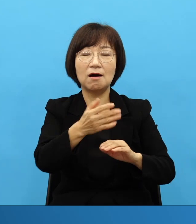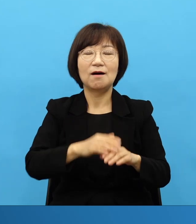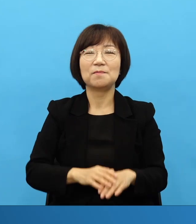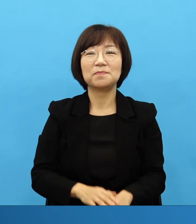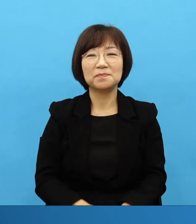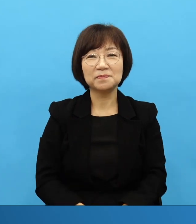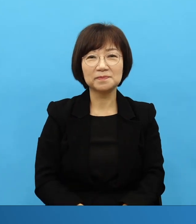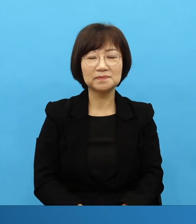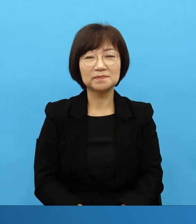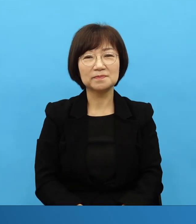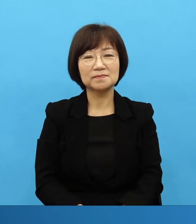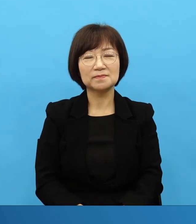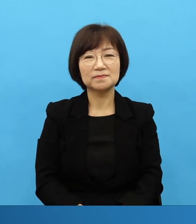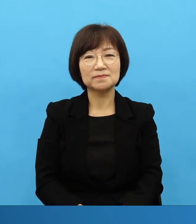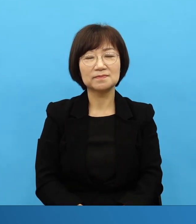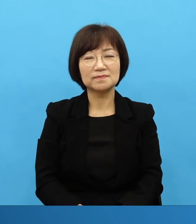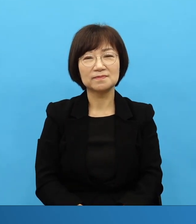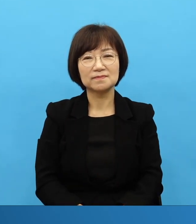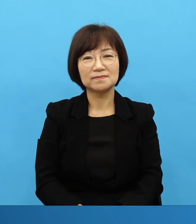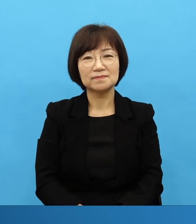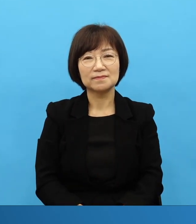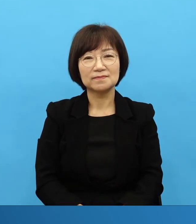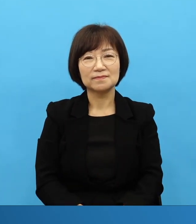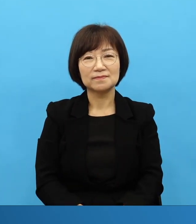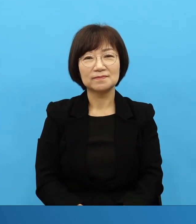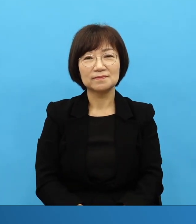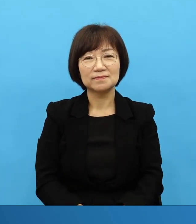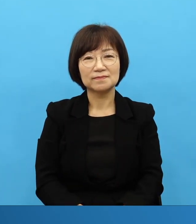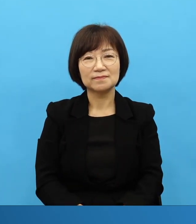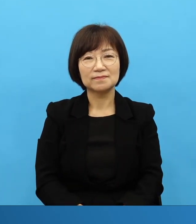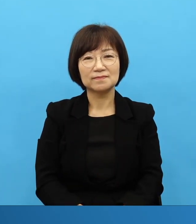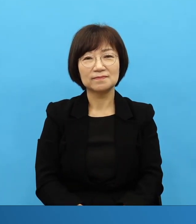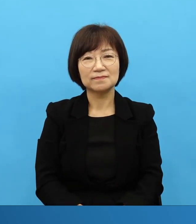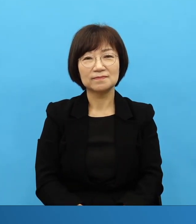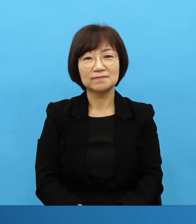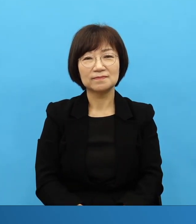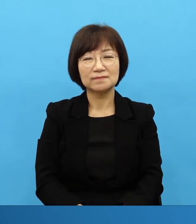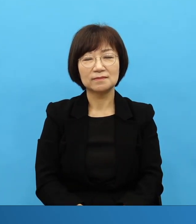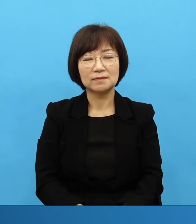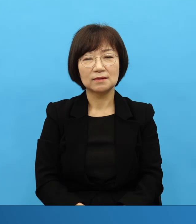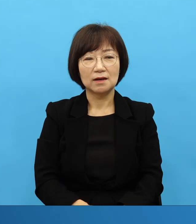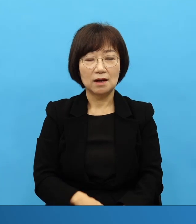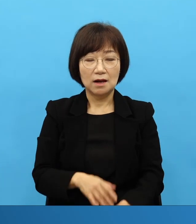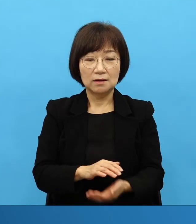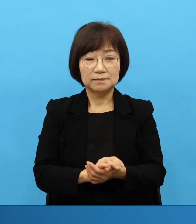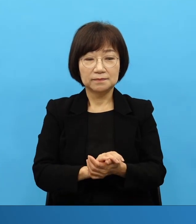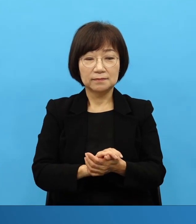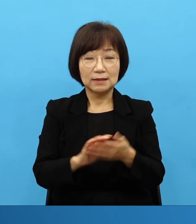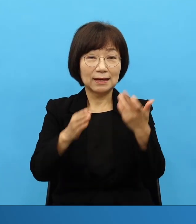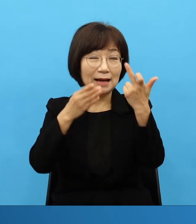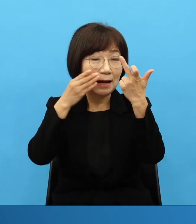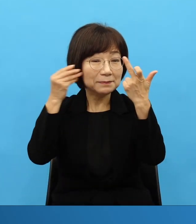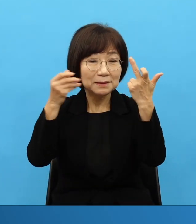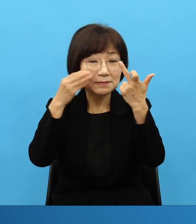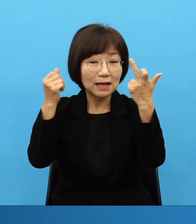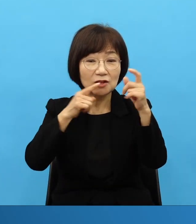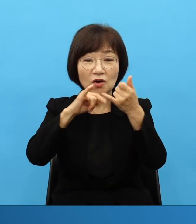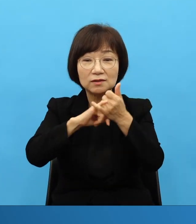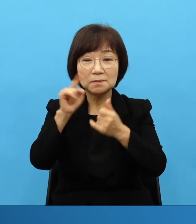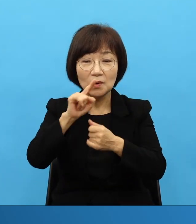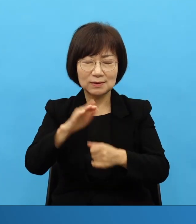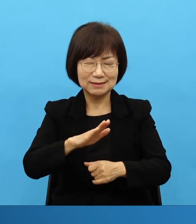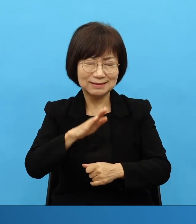이게. 그냥 Tremendous things were happening. 사는 얘기가 아니고 진짜 유월절이 뭐냐를 해보시오. It's not just simply just these words, but they